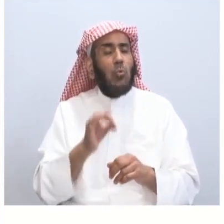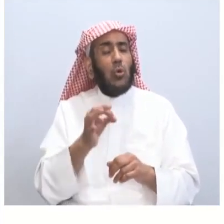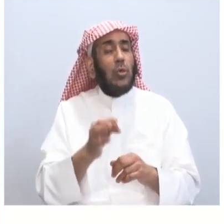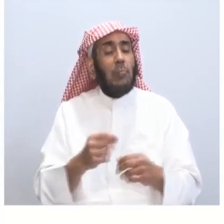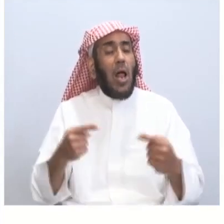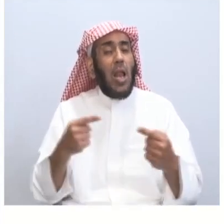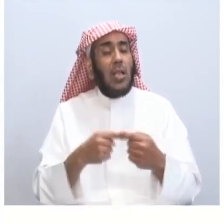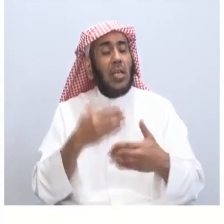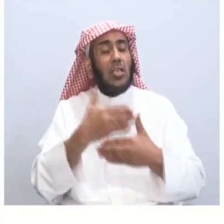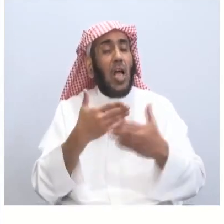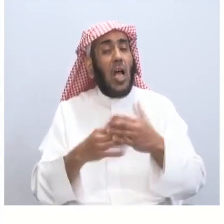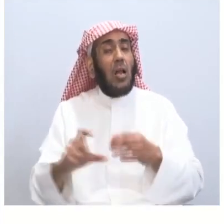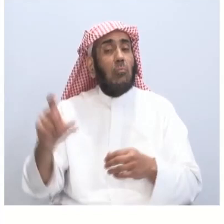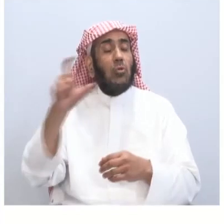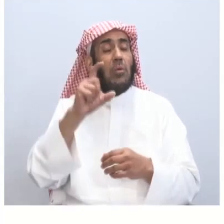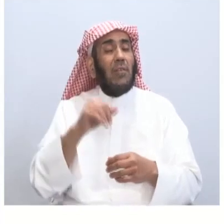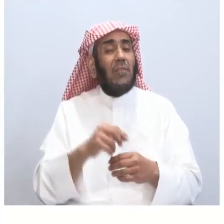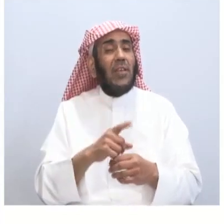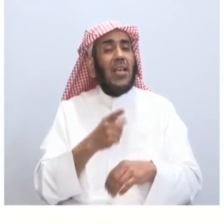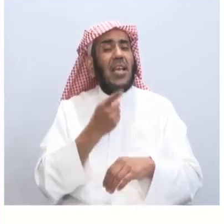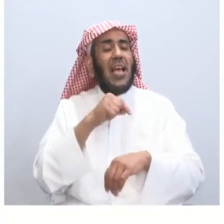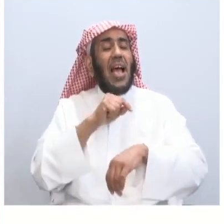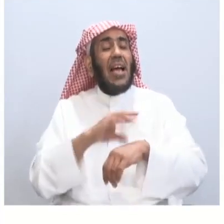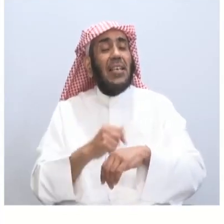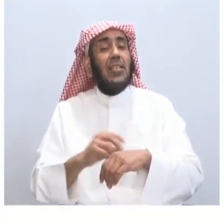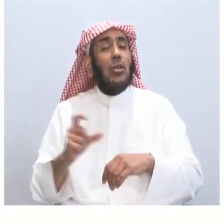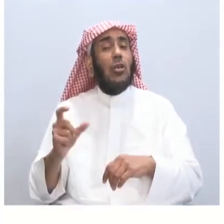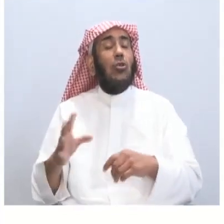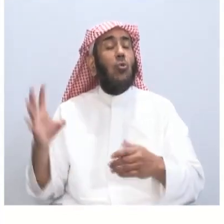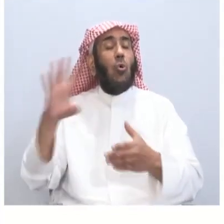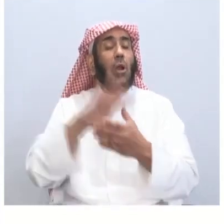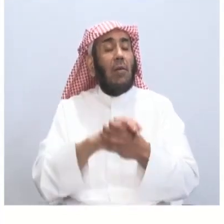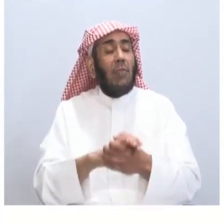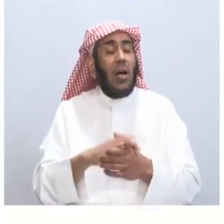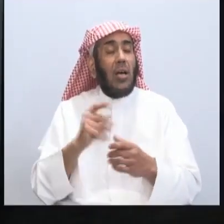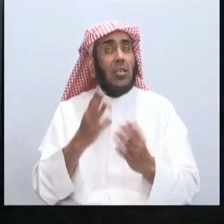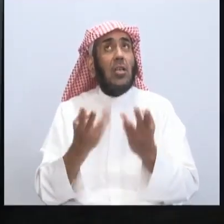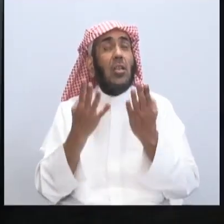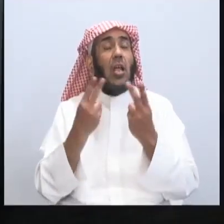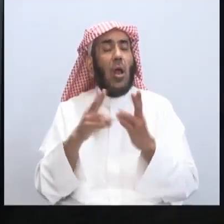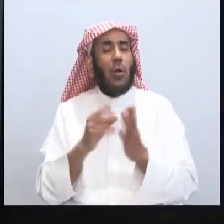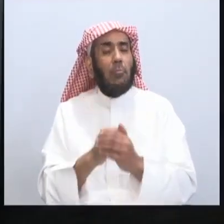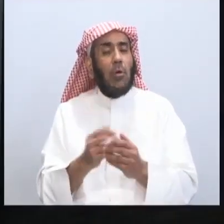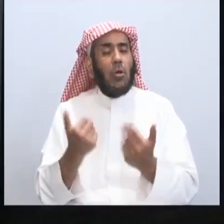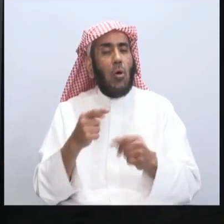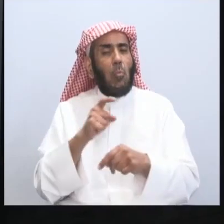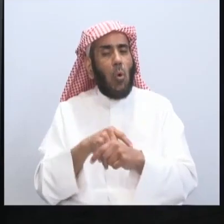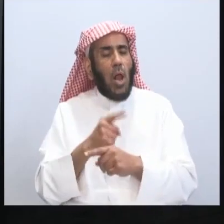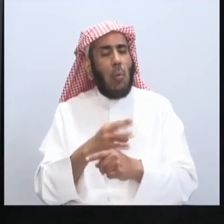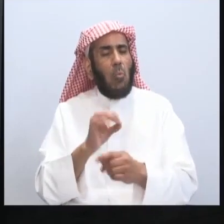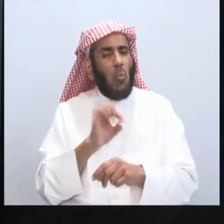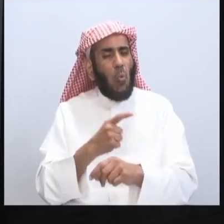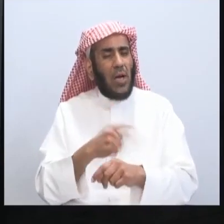التي انشاها المسلمون في عصر الخلفاء الراشدين رضي الله عنه حعط وقت